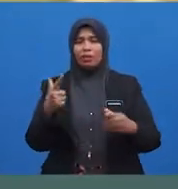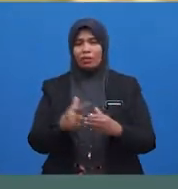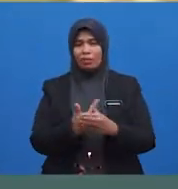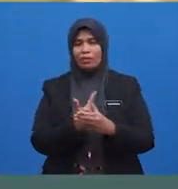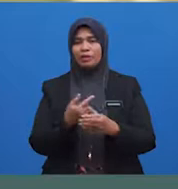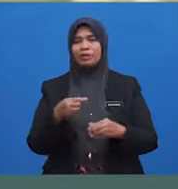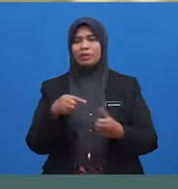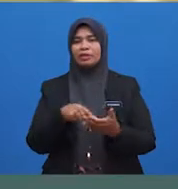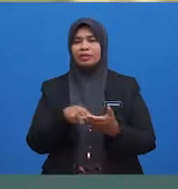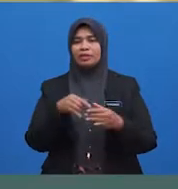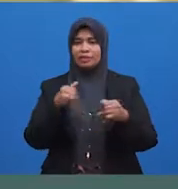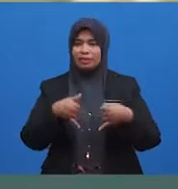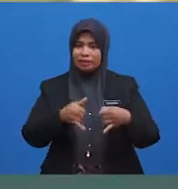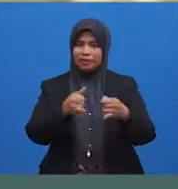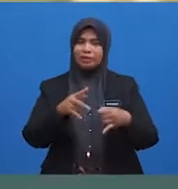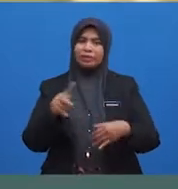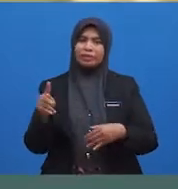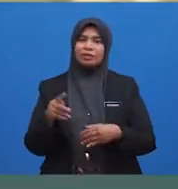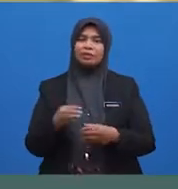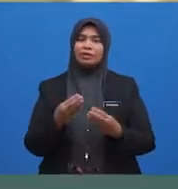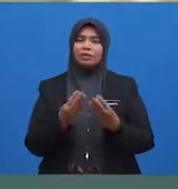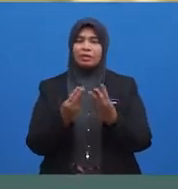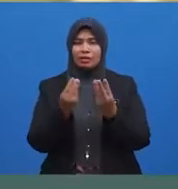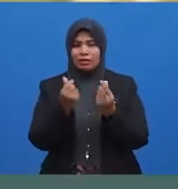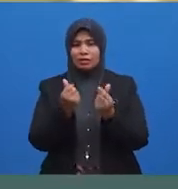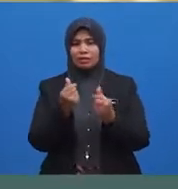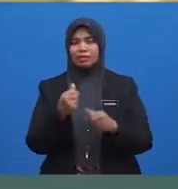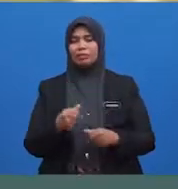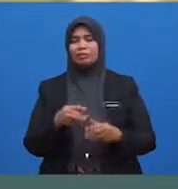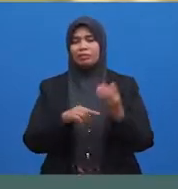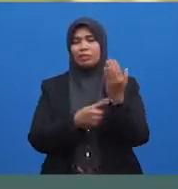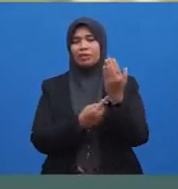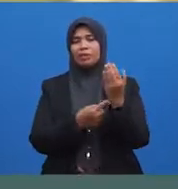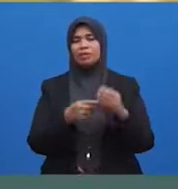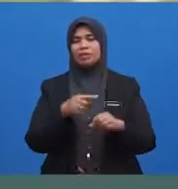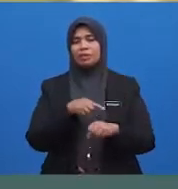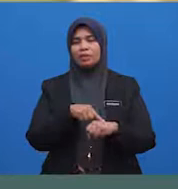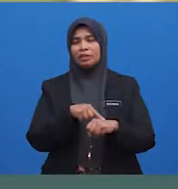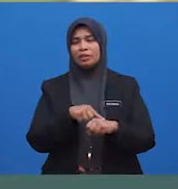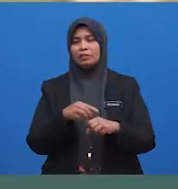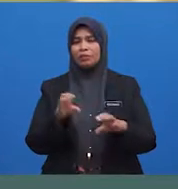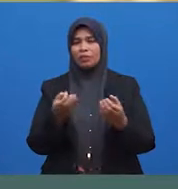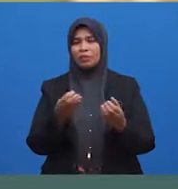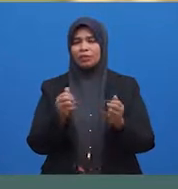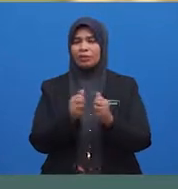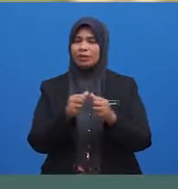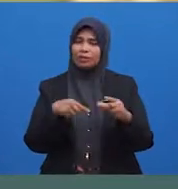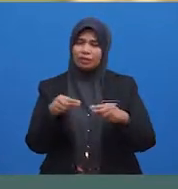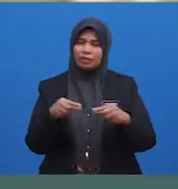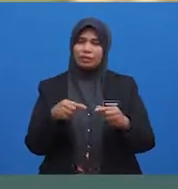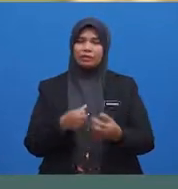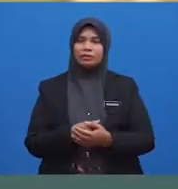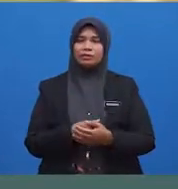dijalankan? Biji timah mula dieksploitasi dengan giat di negara kita. Baiklah